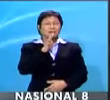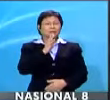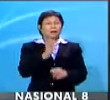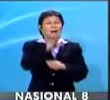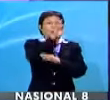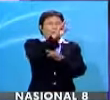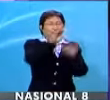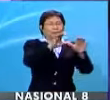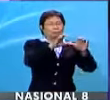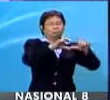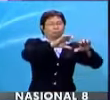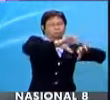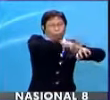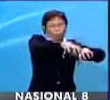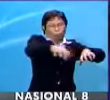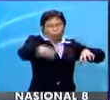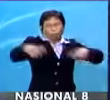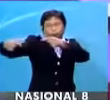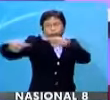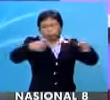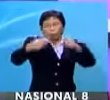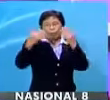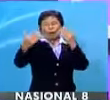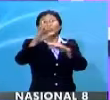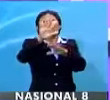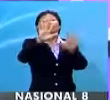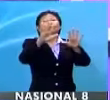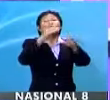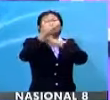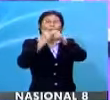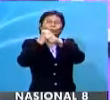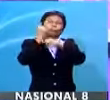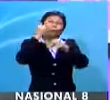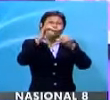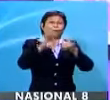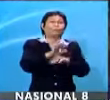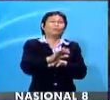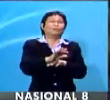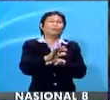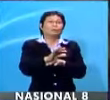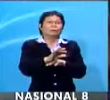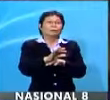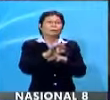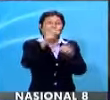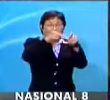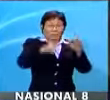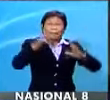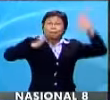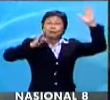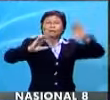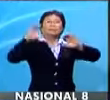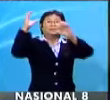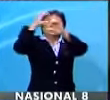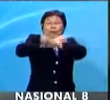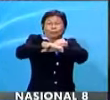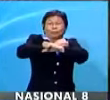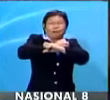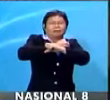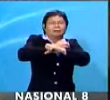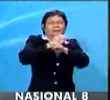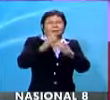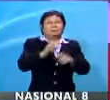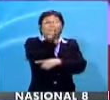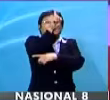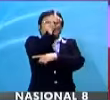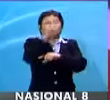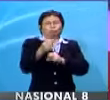sebanyak lapan kategori dipertandingkan tahun ini berbanding 10 kategori tahun lalu selain peserta tempatan cabaran Tower ton antarabangsa menara Kuala